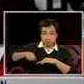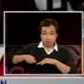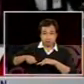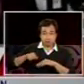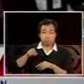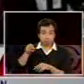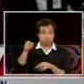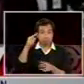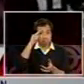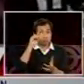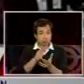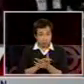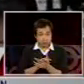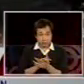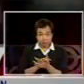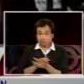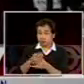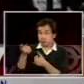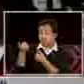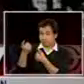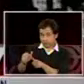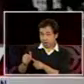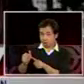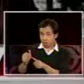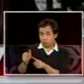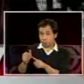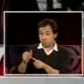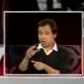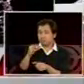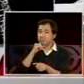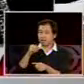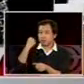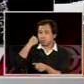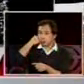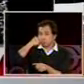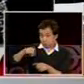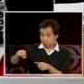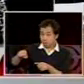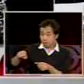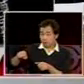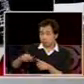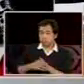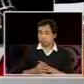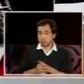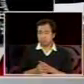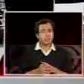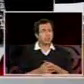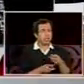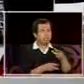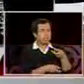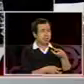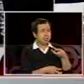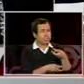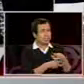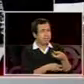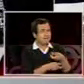kayo na ito ay nasusunod at hindi nilalabag? Mahirap po yung tanong nyo, ano po? Because if you are